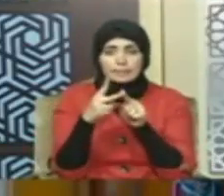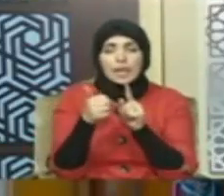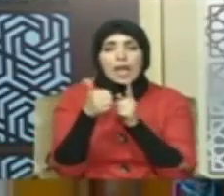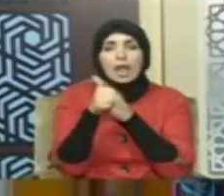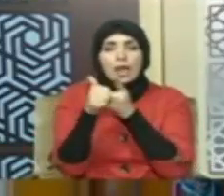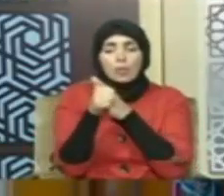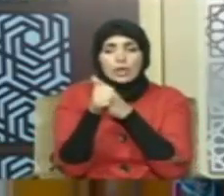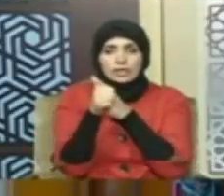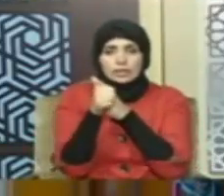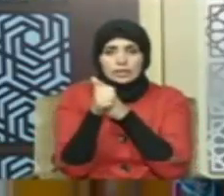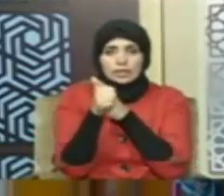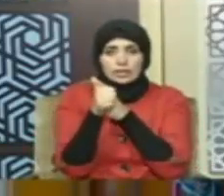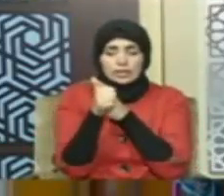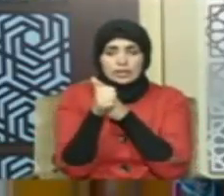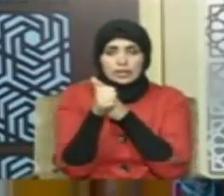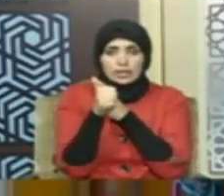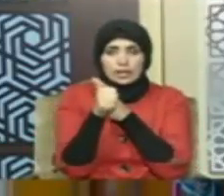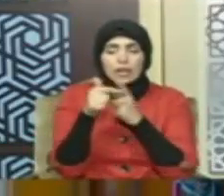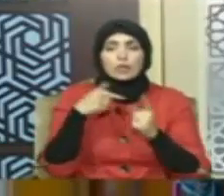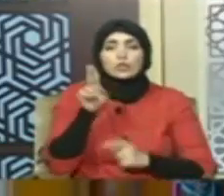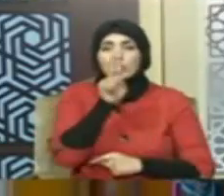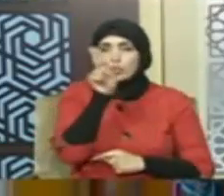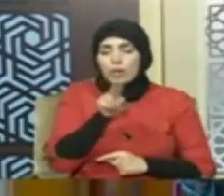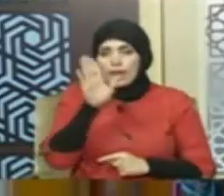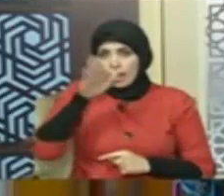الأول، هل نحن